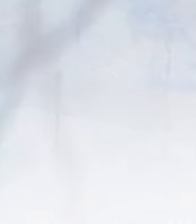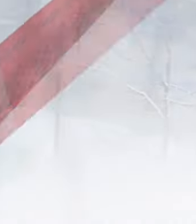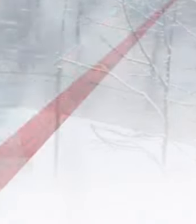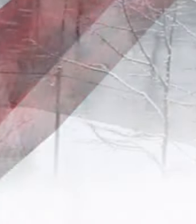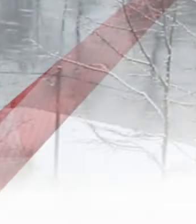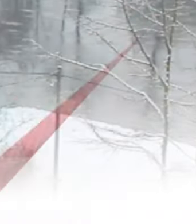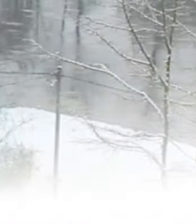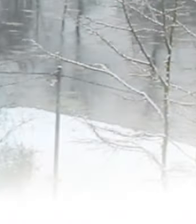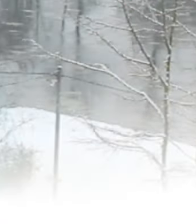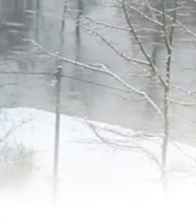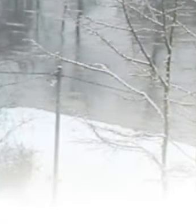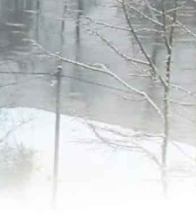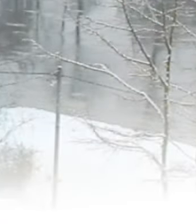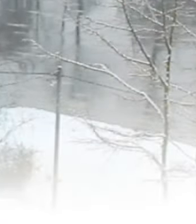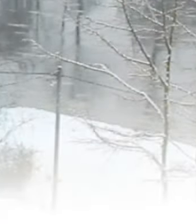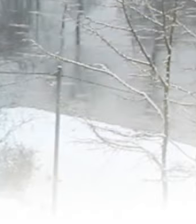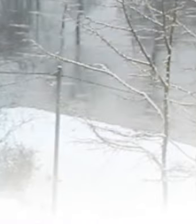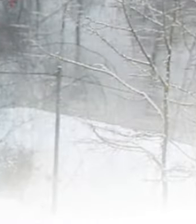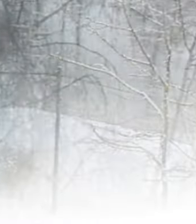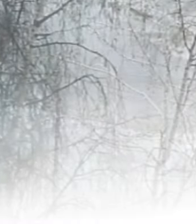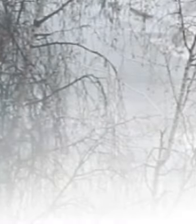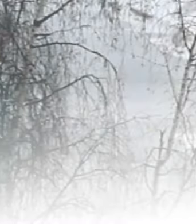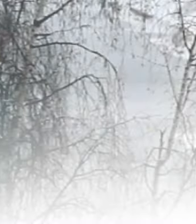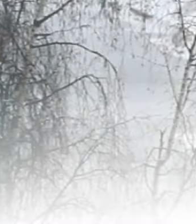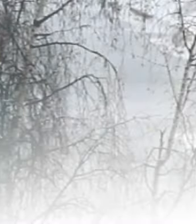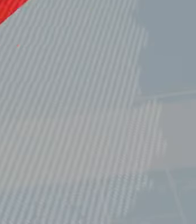адзначаець Андрэй, Яухім і Юлія.